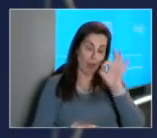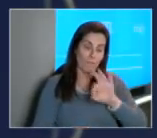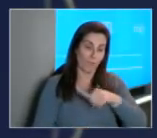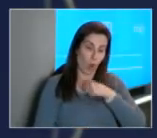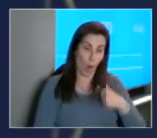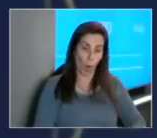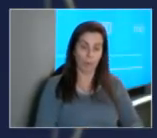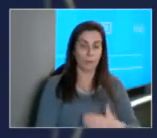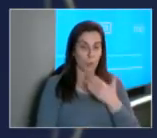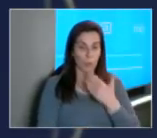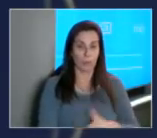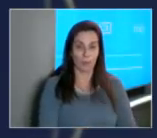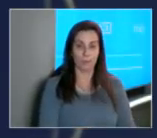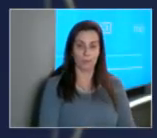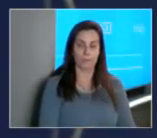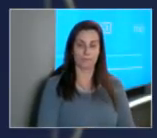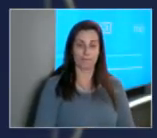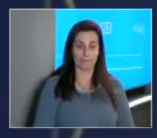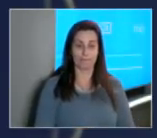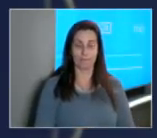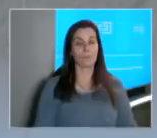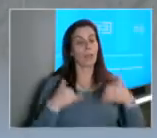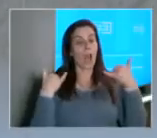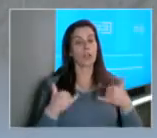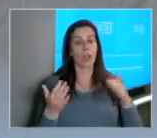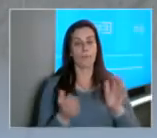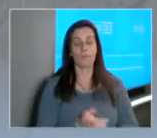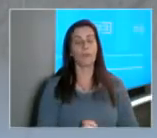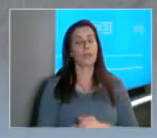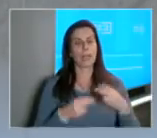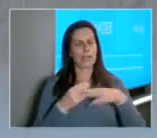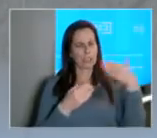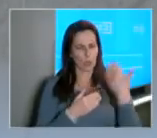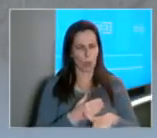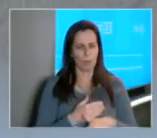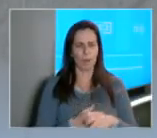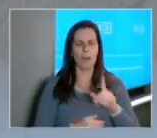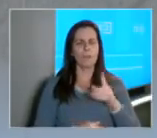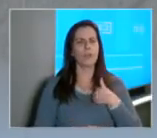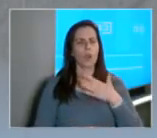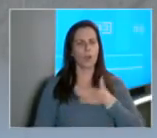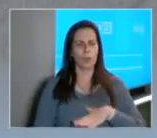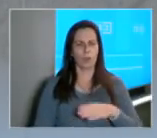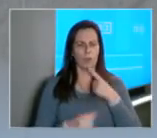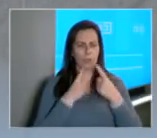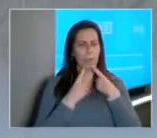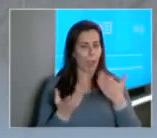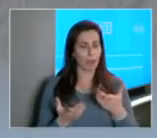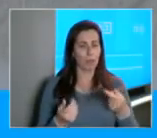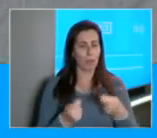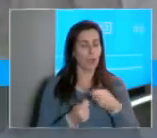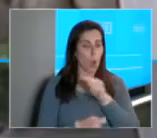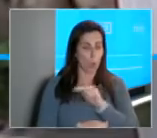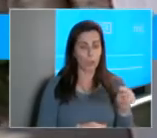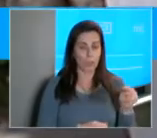הקורונה. תודה רבה. תודה רבה לך. עכשיו אנחנו מתקרבים לסיום, אבל עוד לפני כן אנחנו רוצים לדבר על נושא